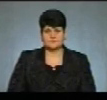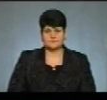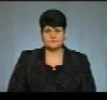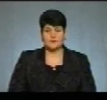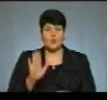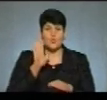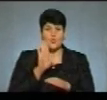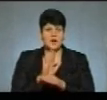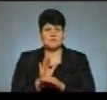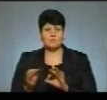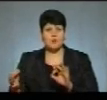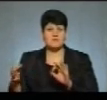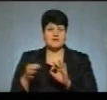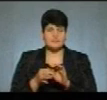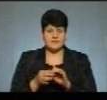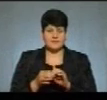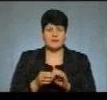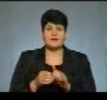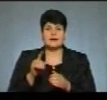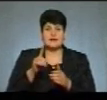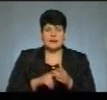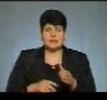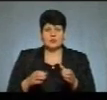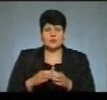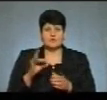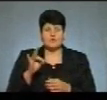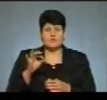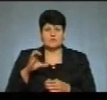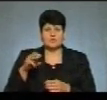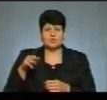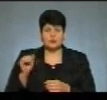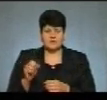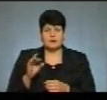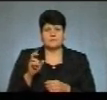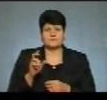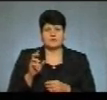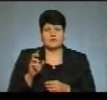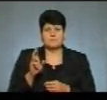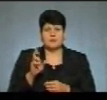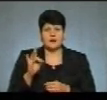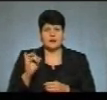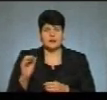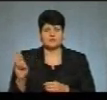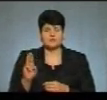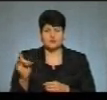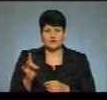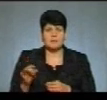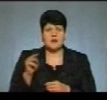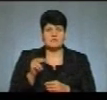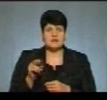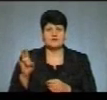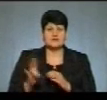Указ про приєднання релігійних громад сіл Ростоки Кременецького району, Радошівка і Бриків Шумського району до Православної церкви